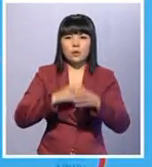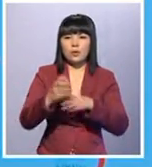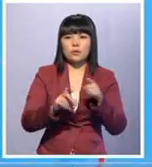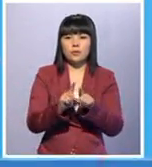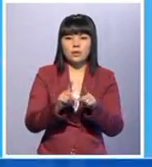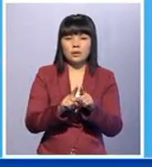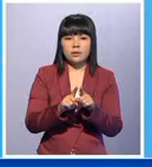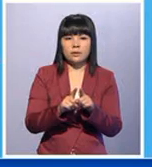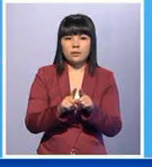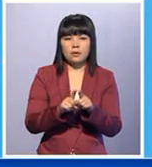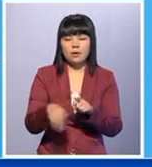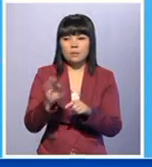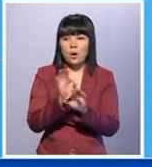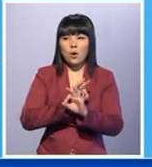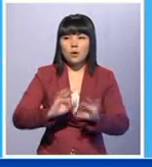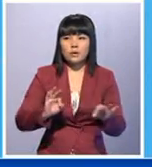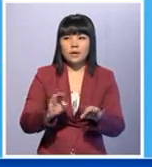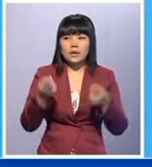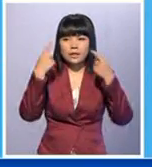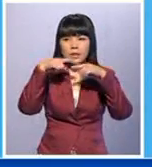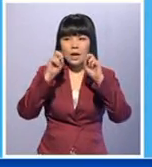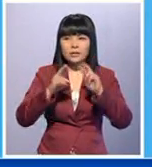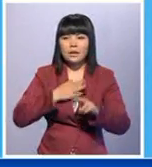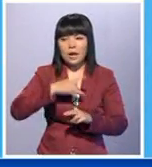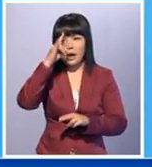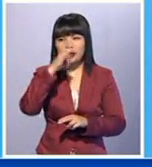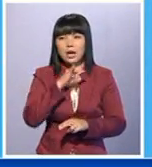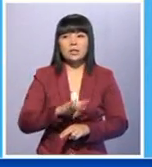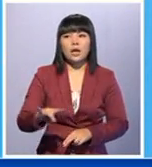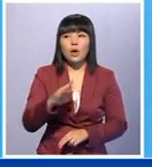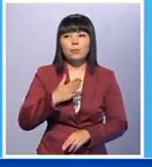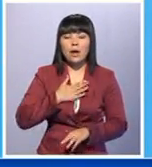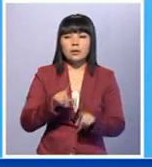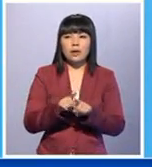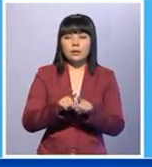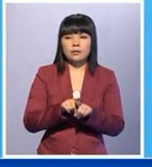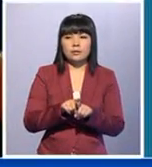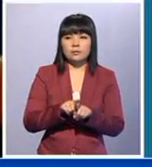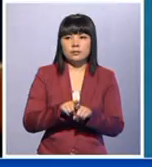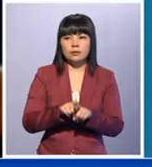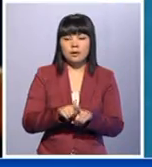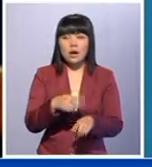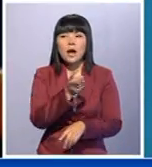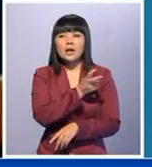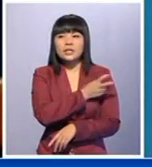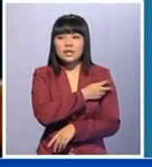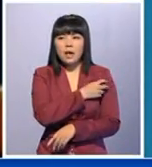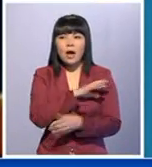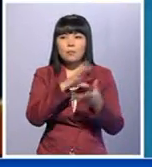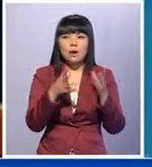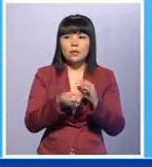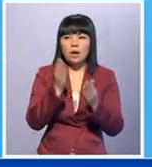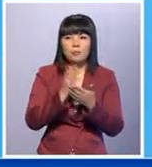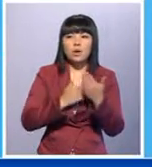бар озық техникаларды осы біздің Қазақстанда, біздің республикада да, соның ішінде біздің осы клиникада барлығы бар.